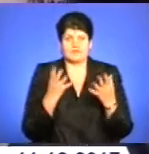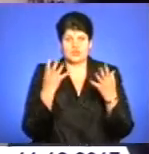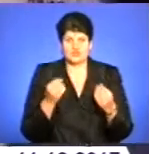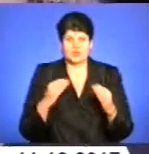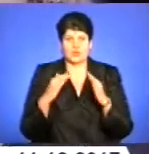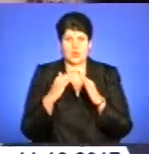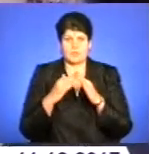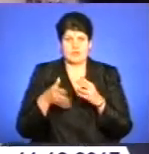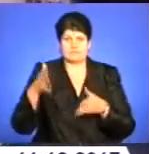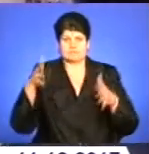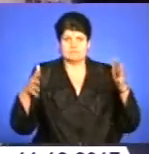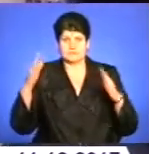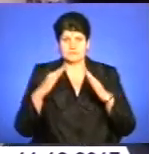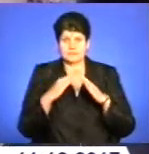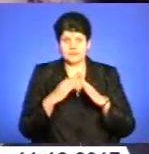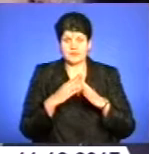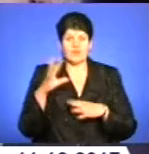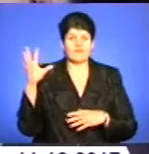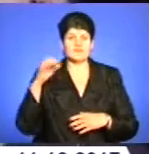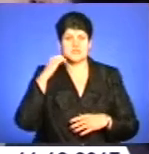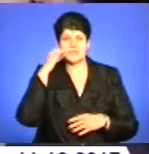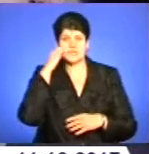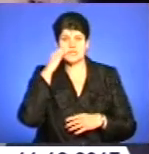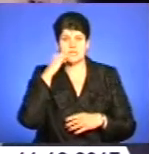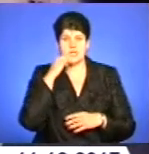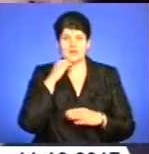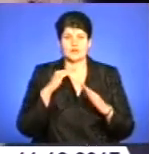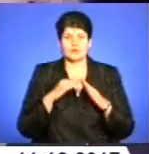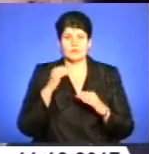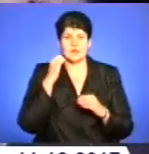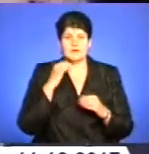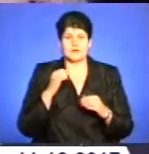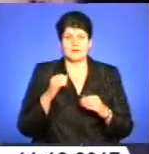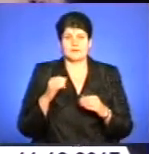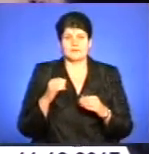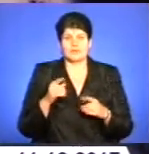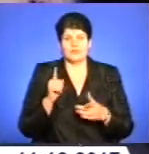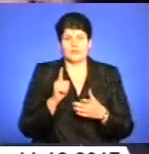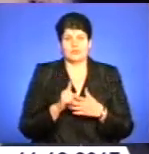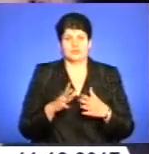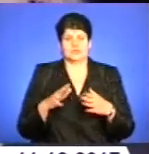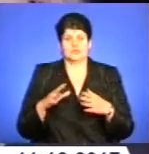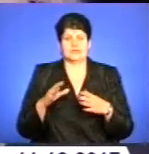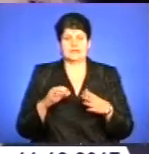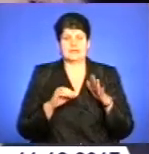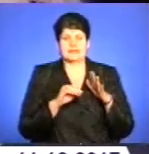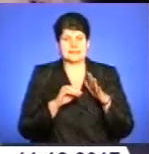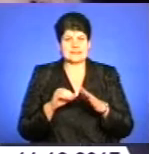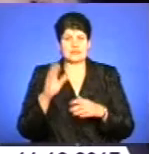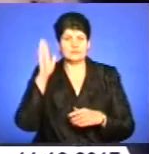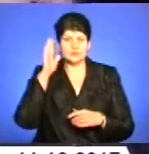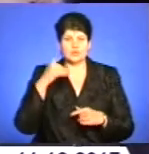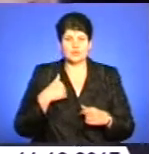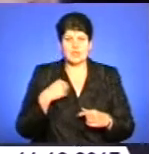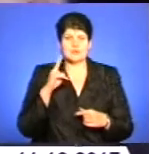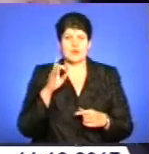домів, всі дома старі під колонками, які повинна бути напор. Значить, в нас колонки робити